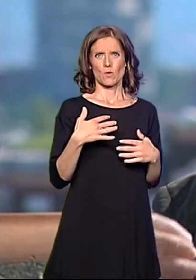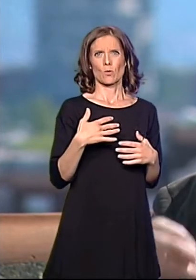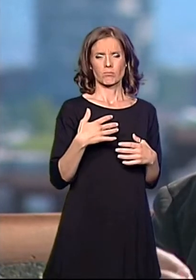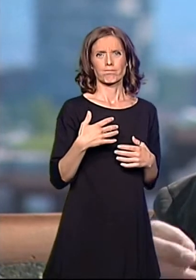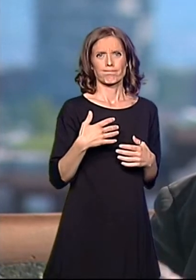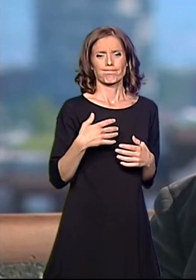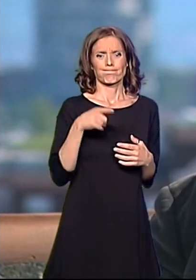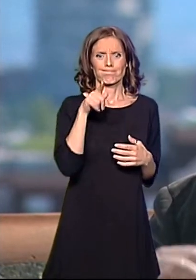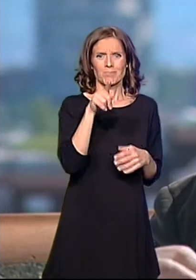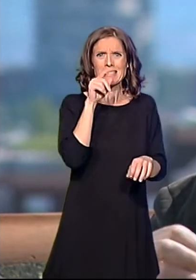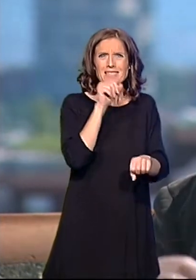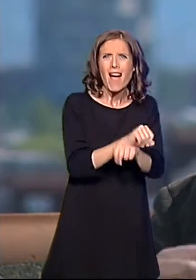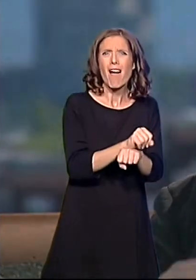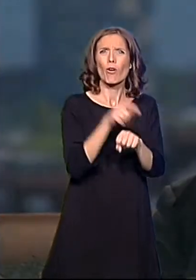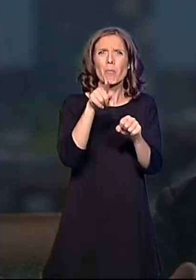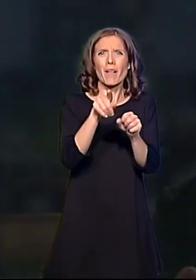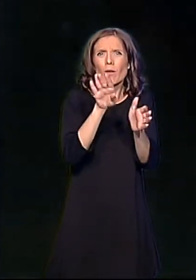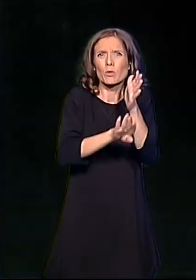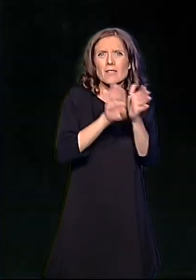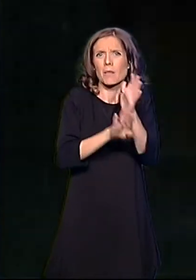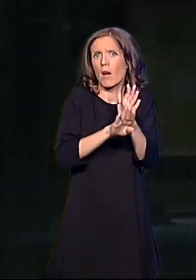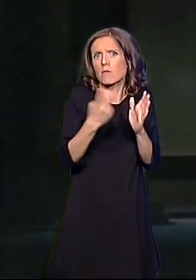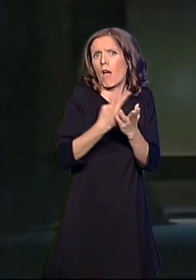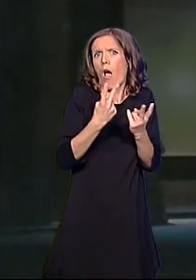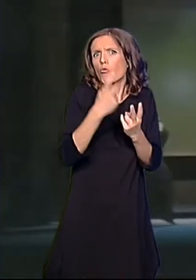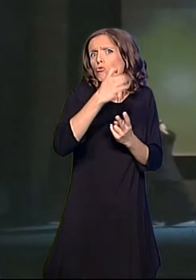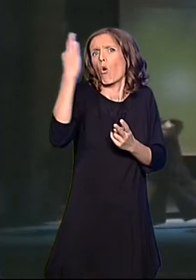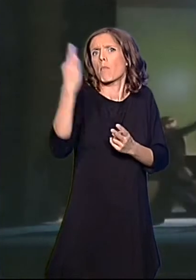zarobljenost u svet diskriminacije je potpuna.